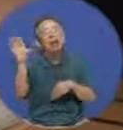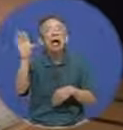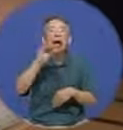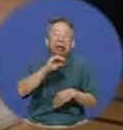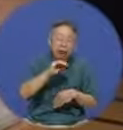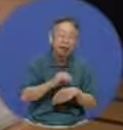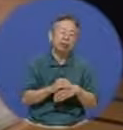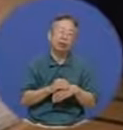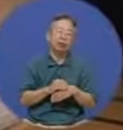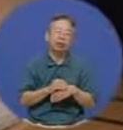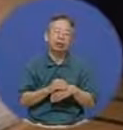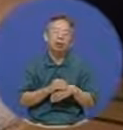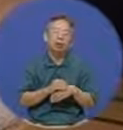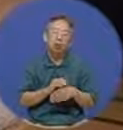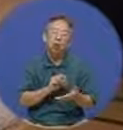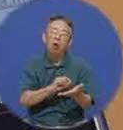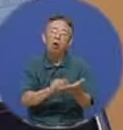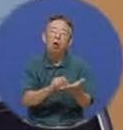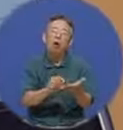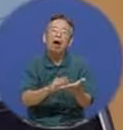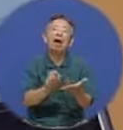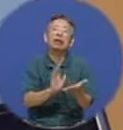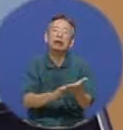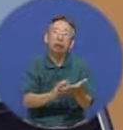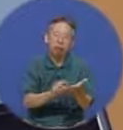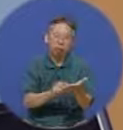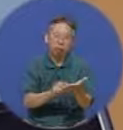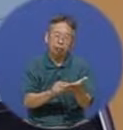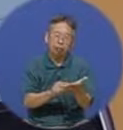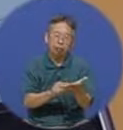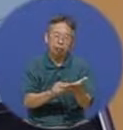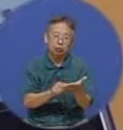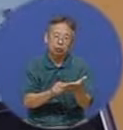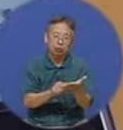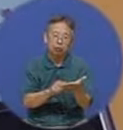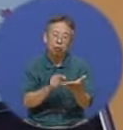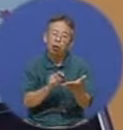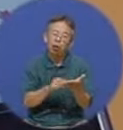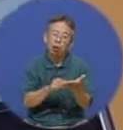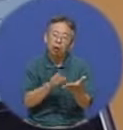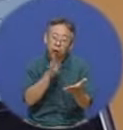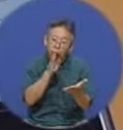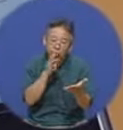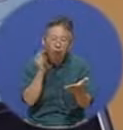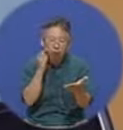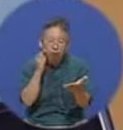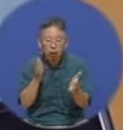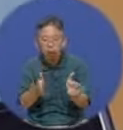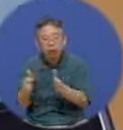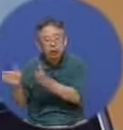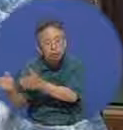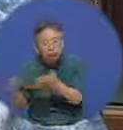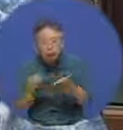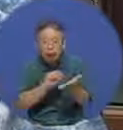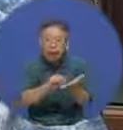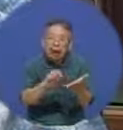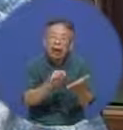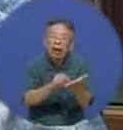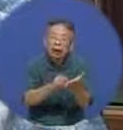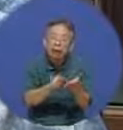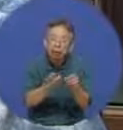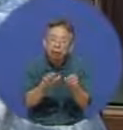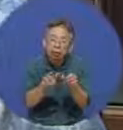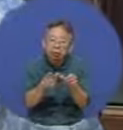とか、そういうのを、まあ、言ってしまうと、今度はそれが、まあ、本当か嘘かは別にして、このなんて言い